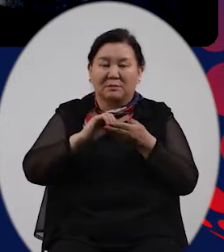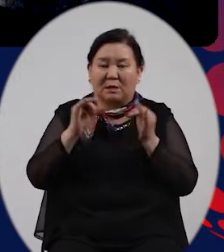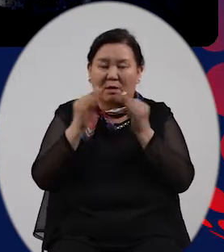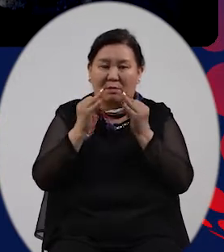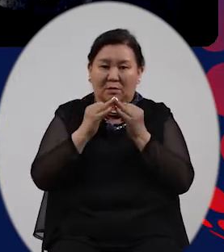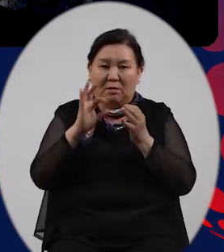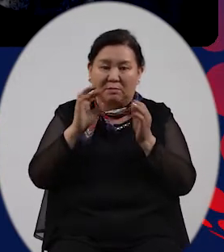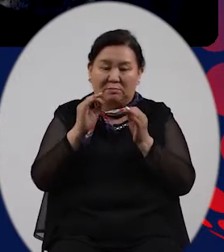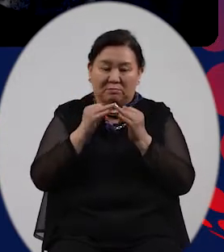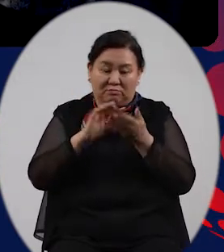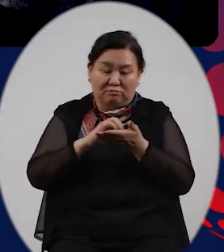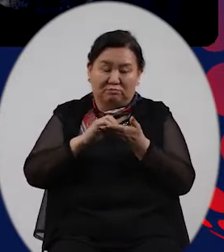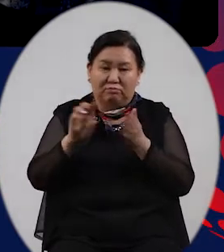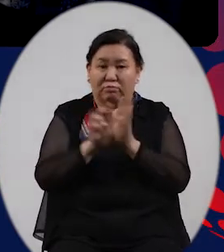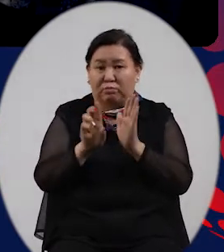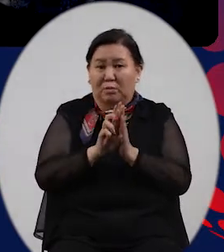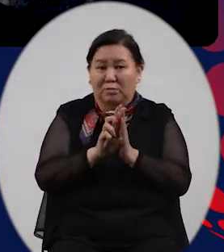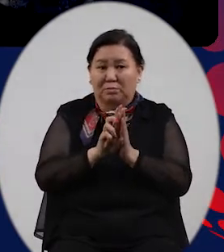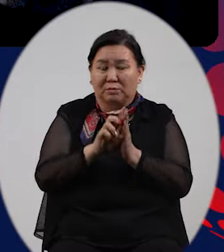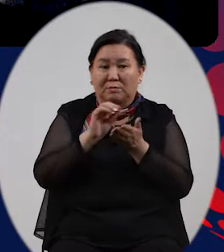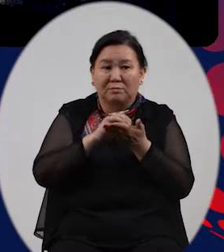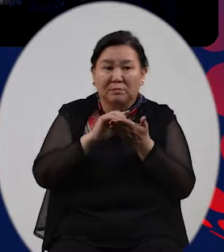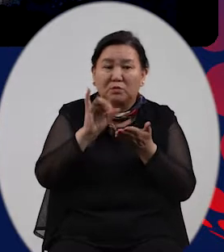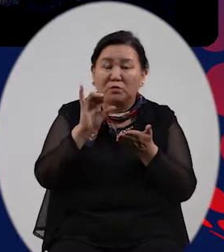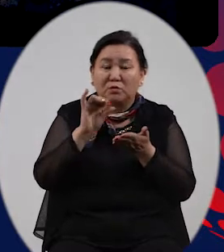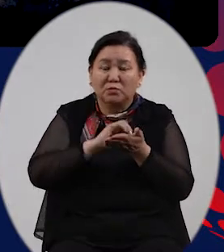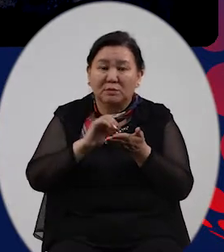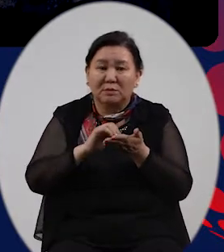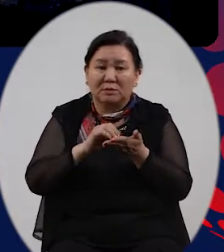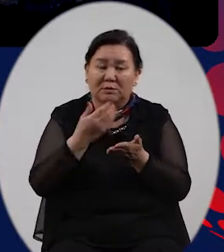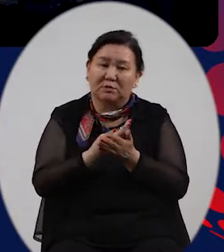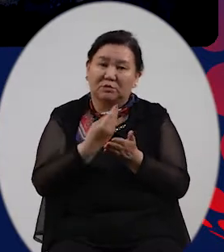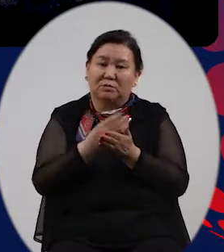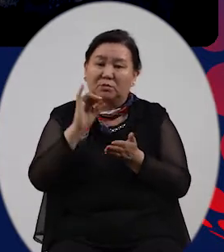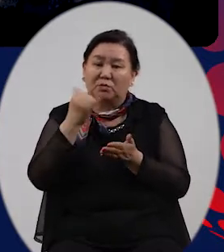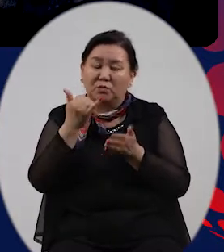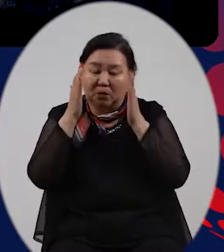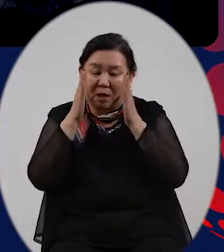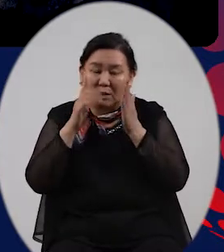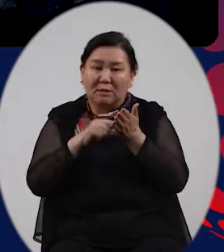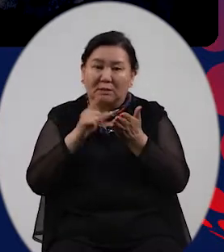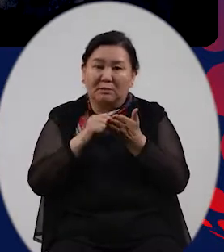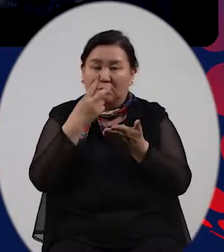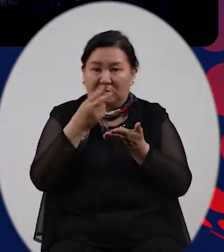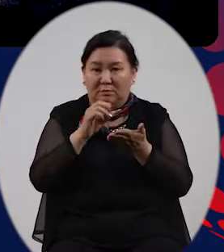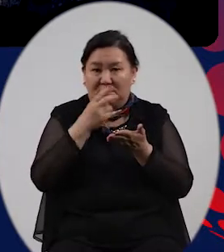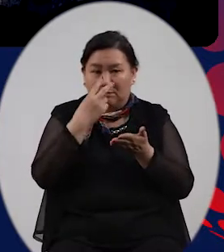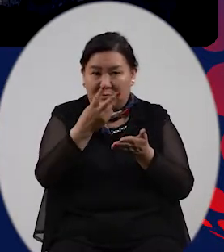бүглэх боломжтой болчихсон байгаа. Тэгэхээр энэ дээр бүглэхэд бол бид нарт юу шаарлалтай вэ? Юун дээр анхаарч бүглэх шаарлалтай